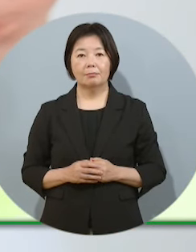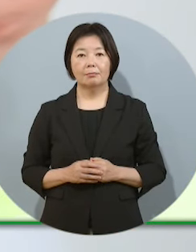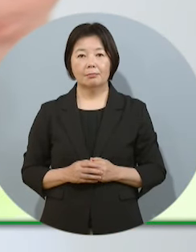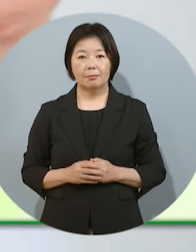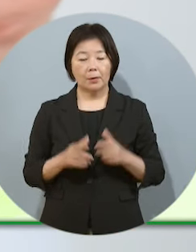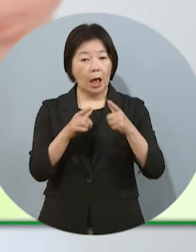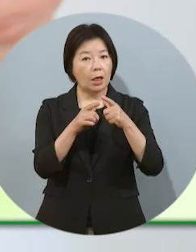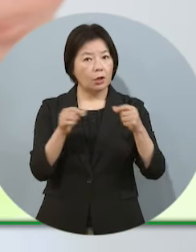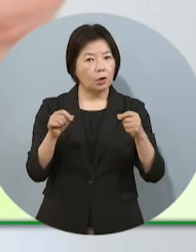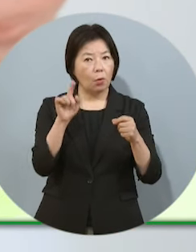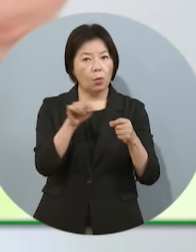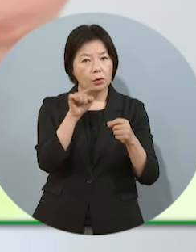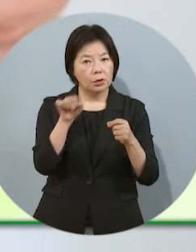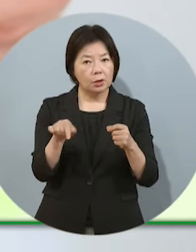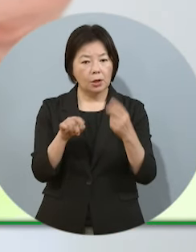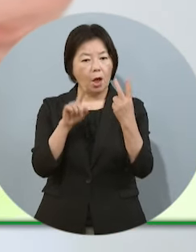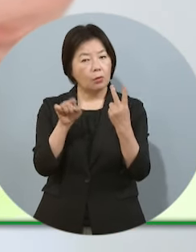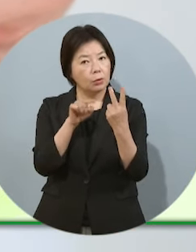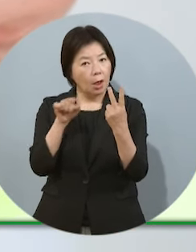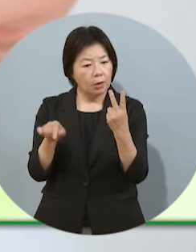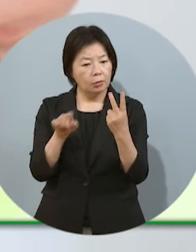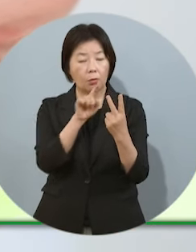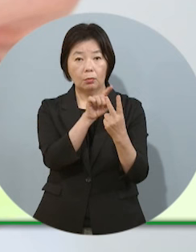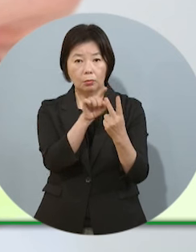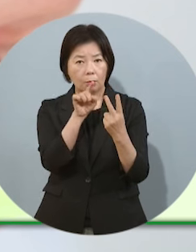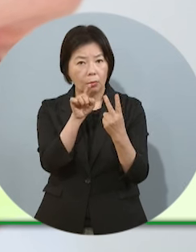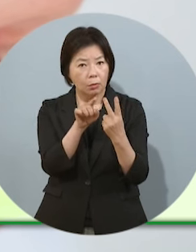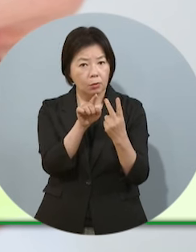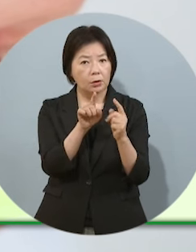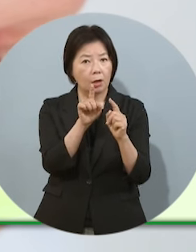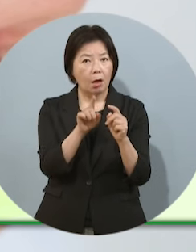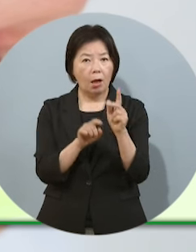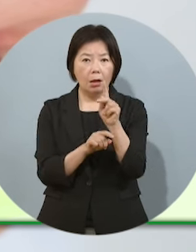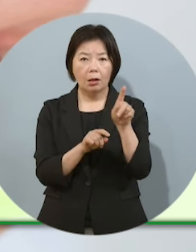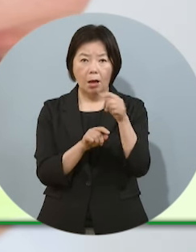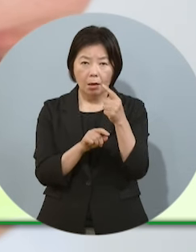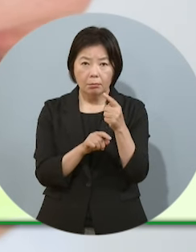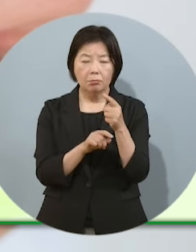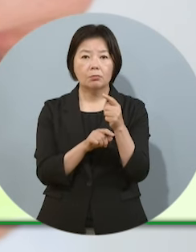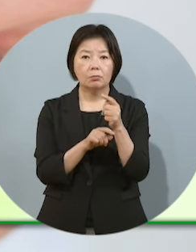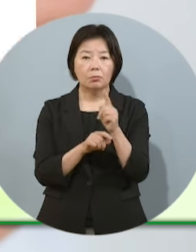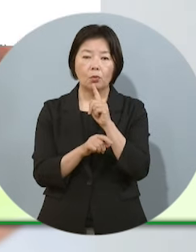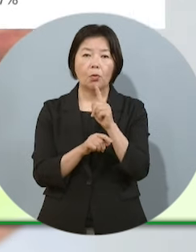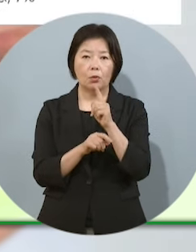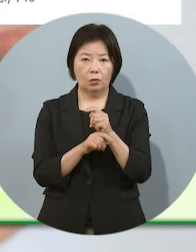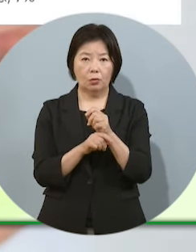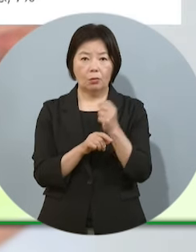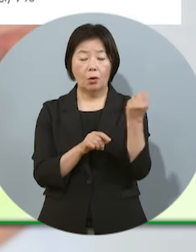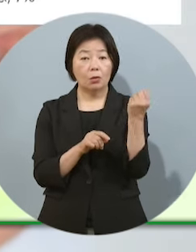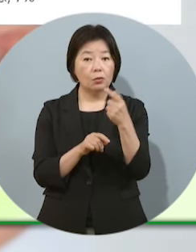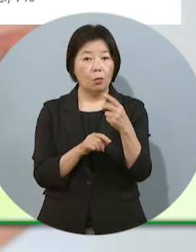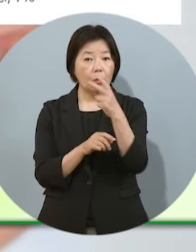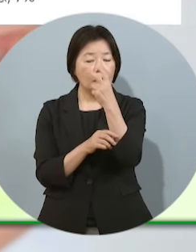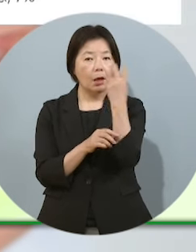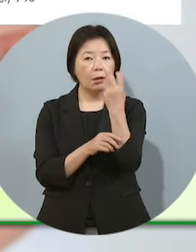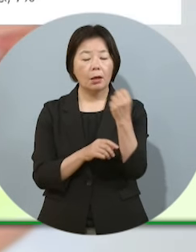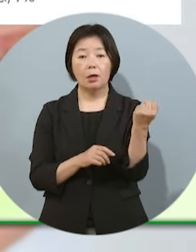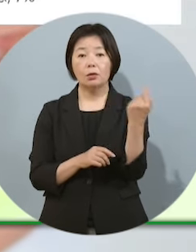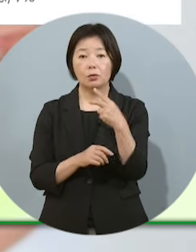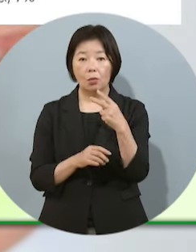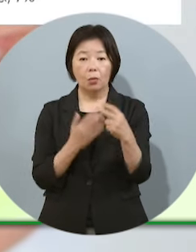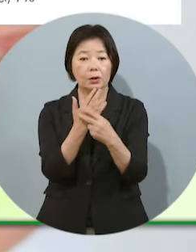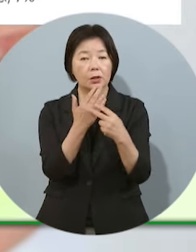日本人の2人に1人がなると言われているがんは、早期発見・早期治療の場